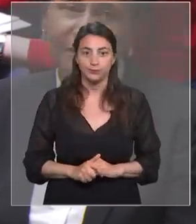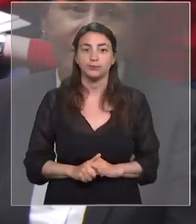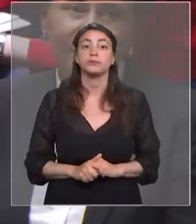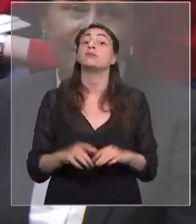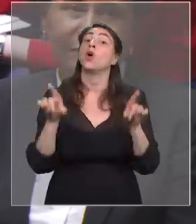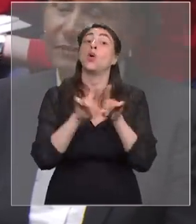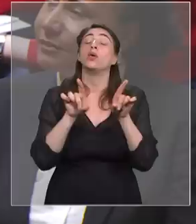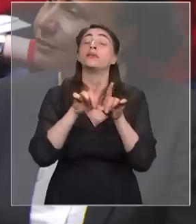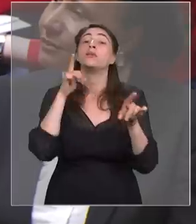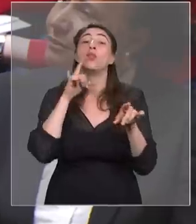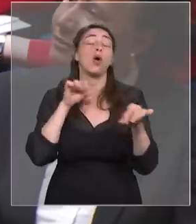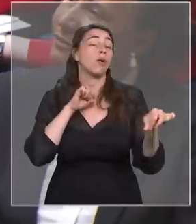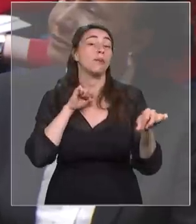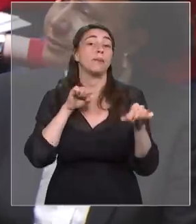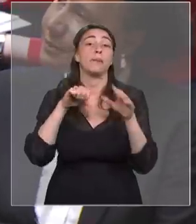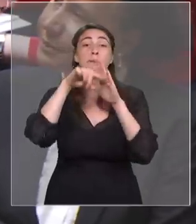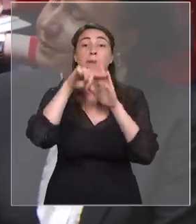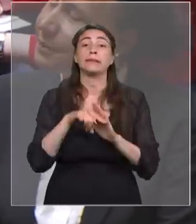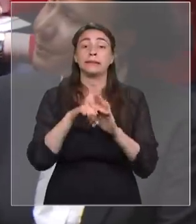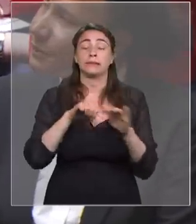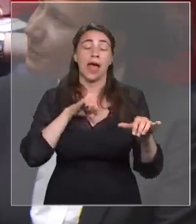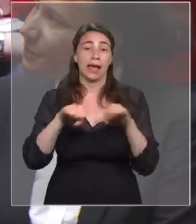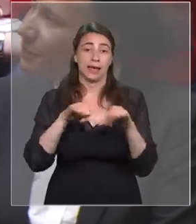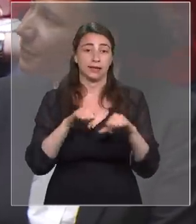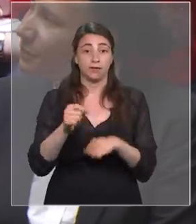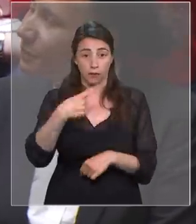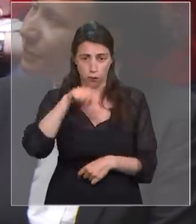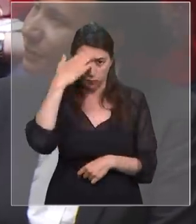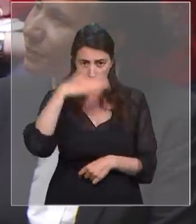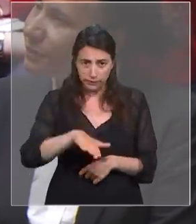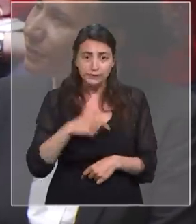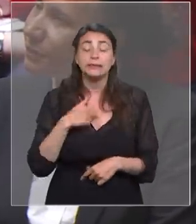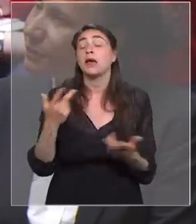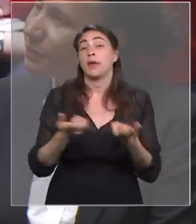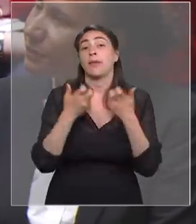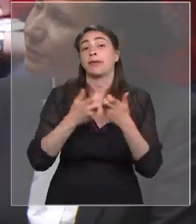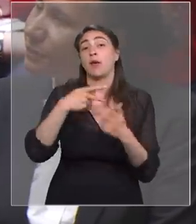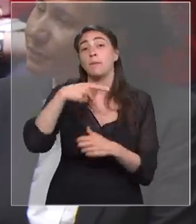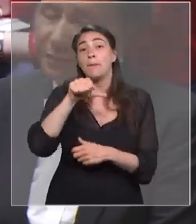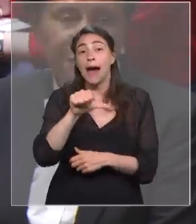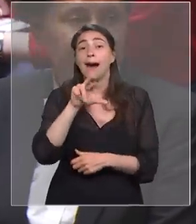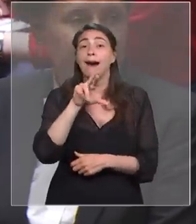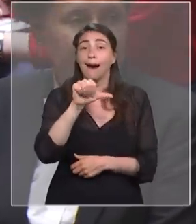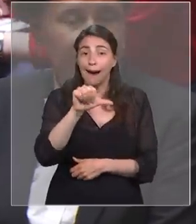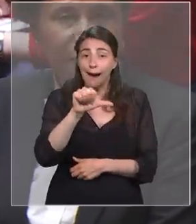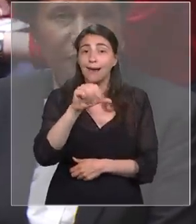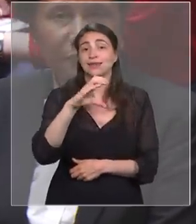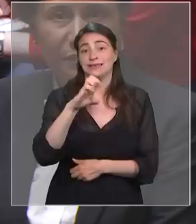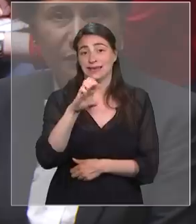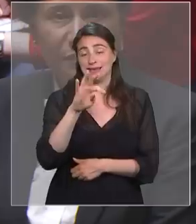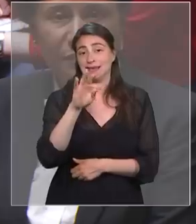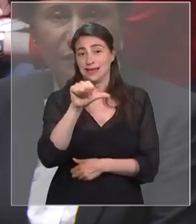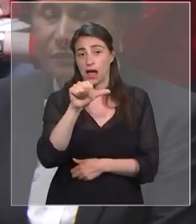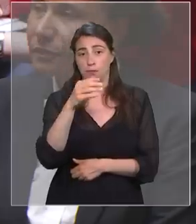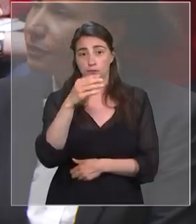principes actifs. Vous le savez, nous rapatrions le principe actif du paracétamol à Séquence, pas très loin de chez vous, au nord de